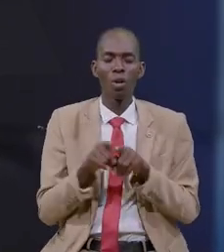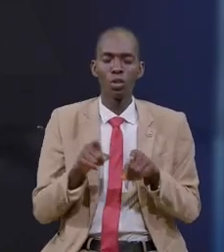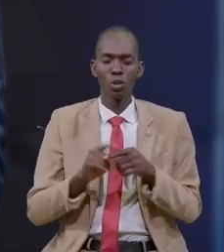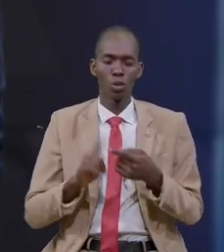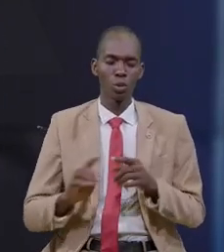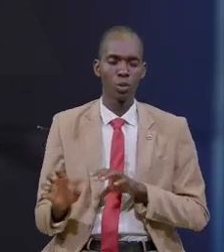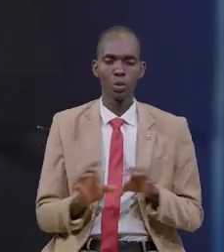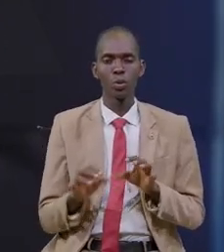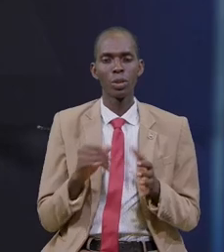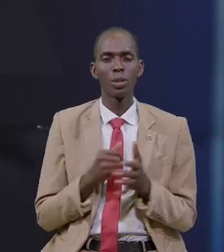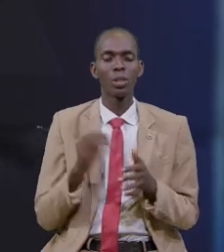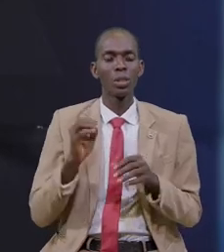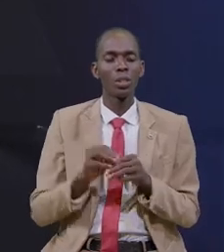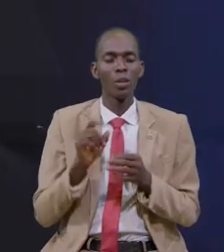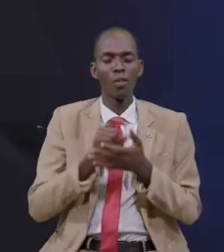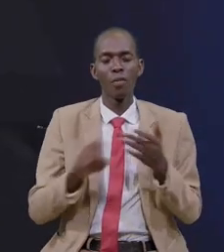l'accomplir.